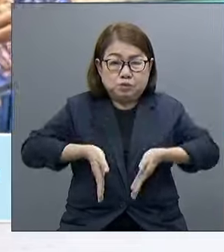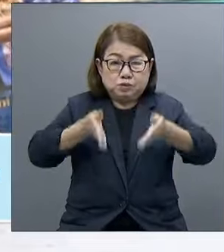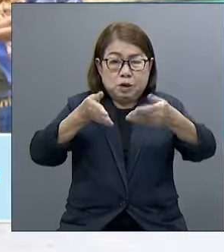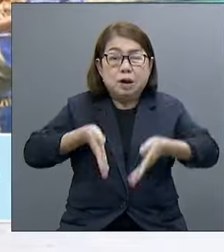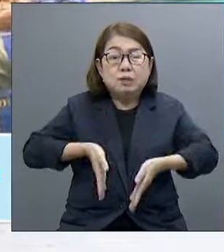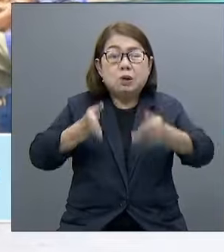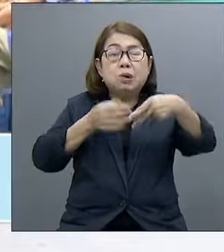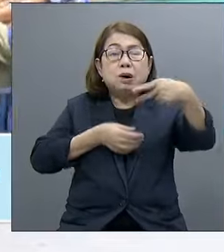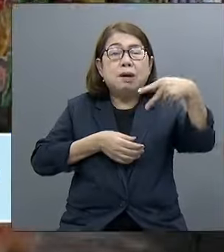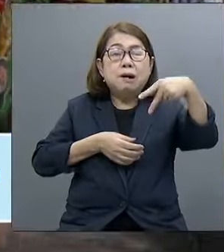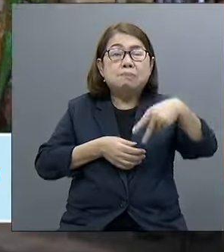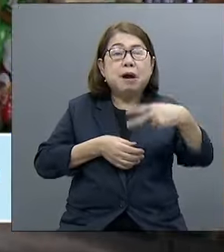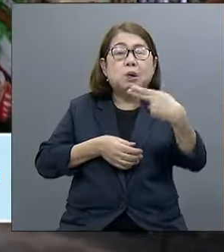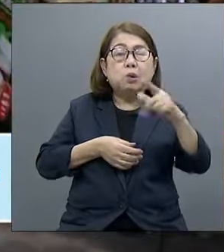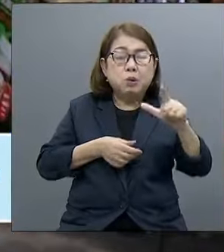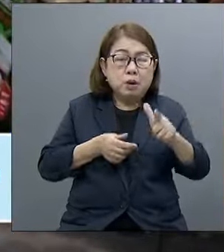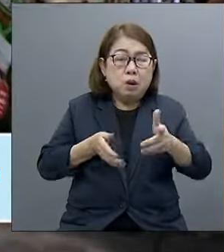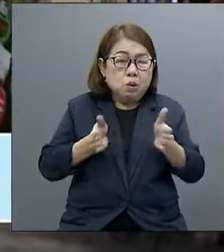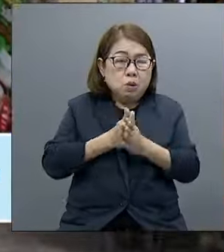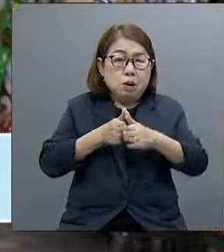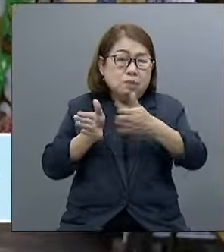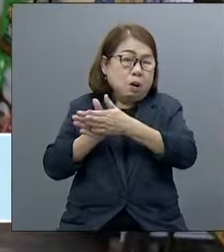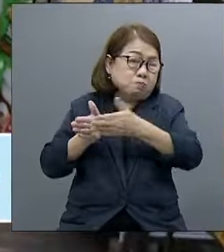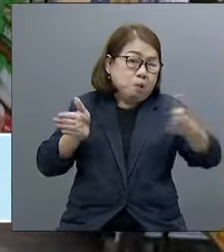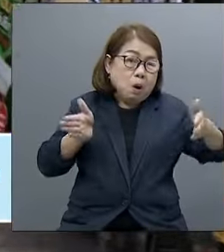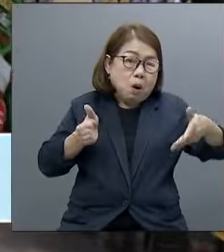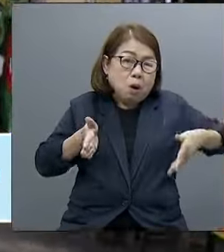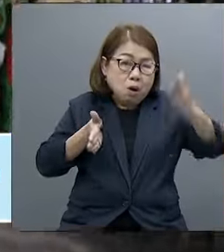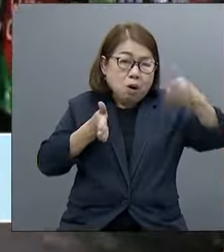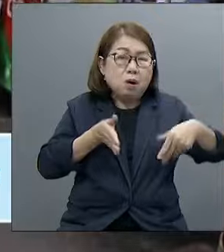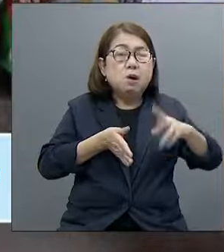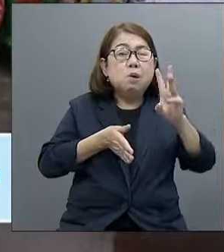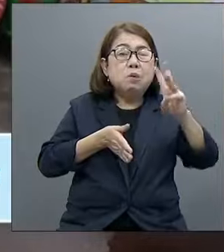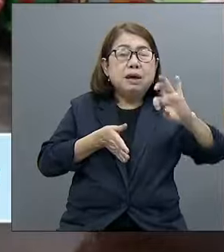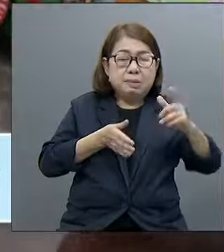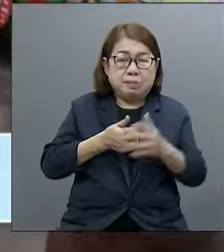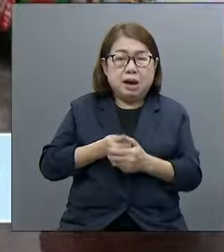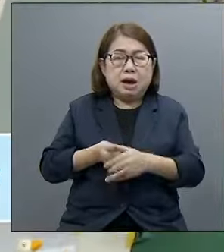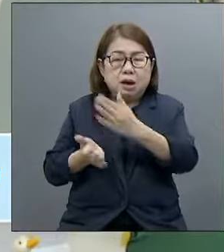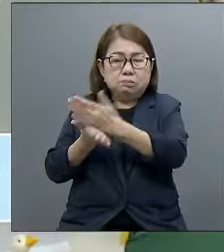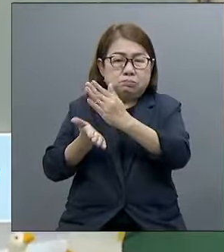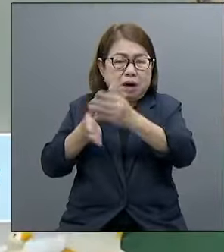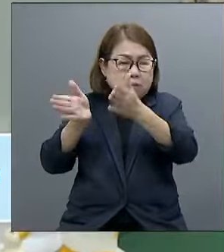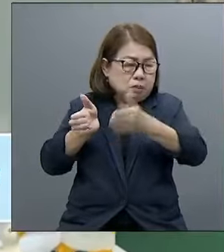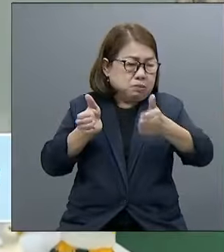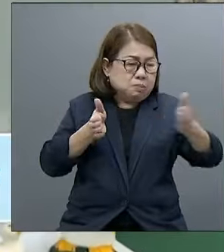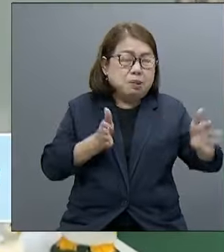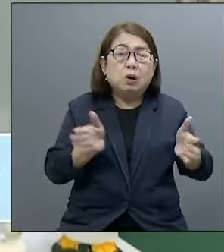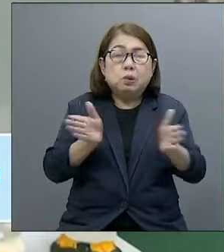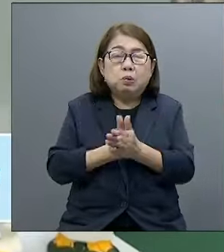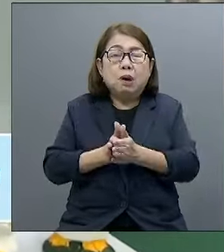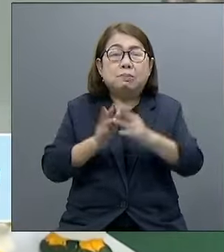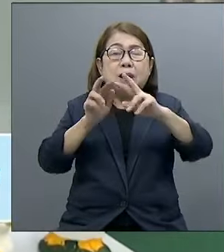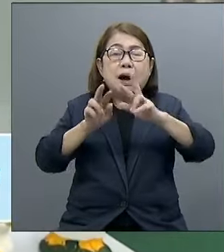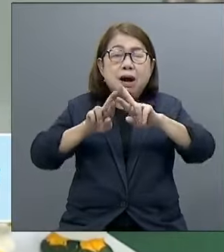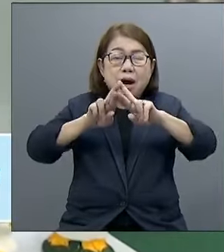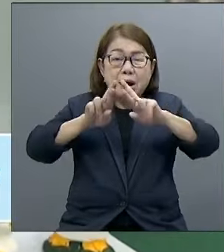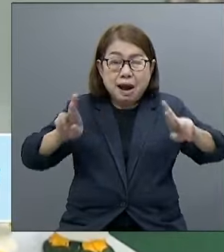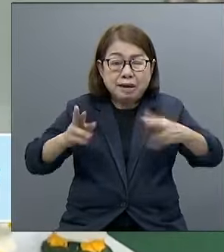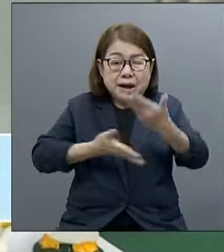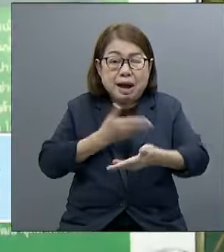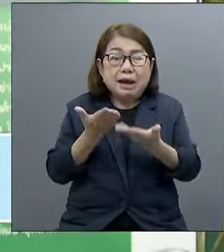บริเวณประตูวิภาวดีรังสิตแบ่งออกเป็น14โซนจำนวน 1,700 ร้านค้าโดยประมาณ โอ้โหมีเยอะมากคุ